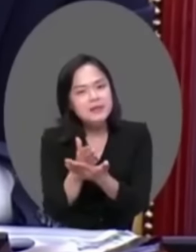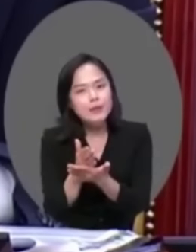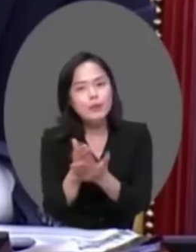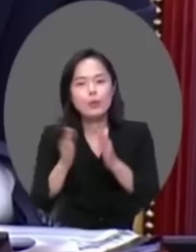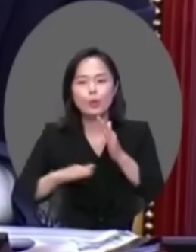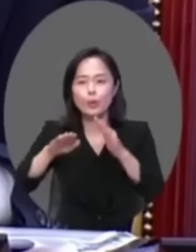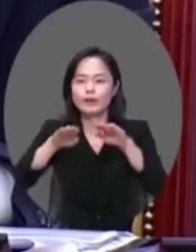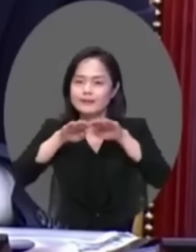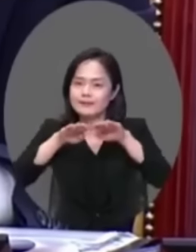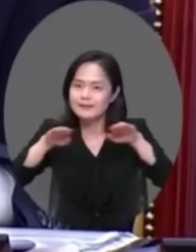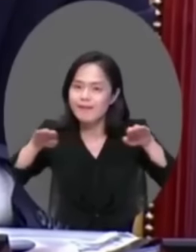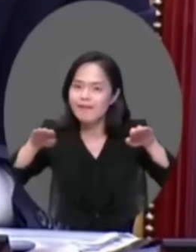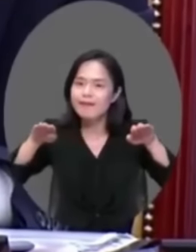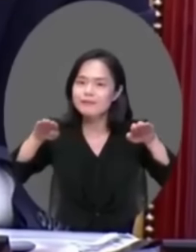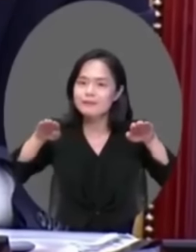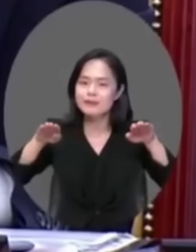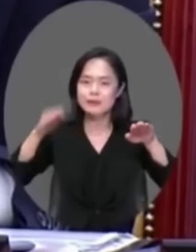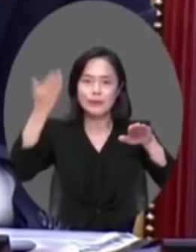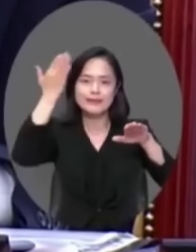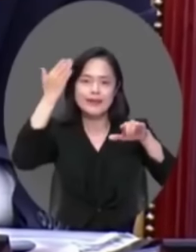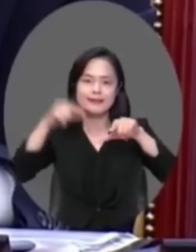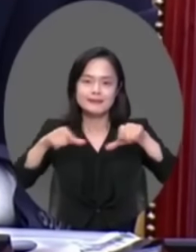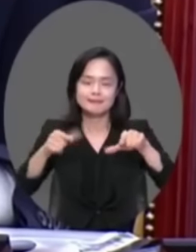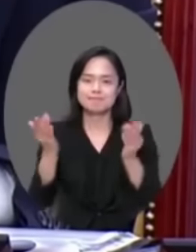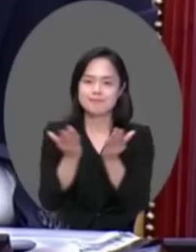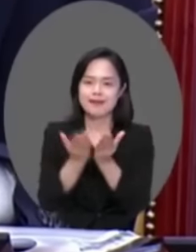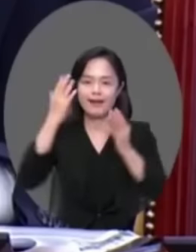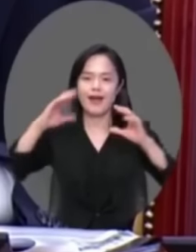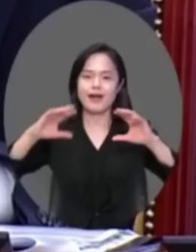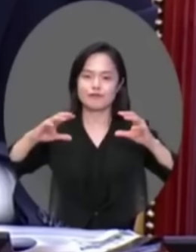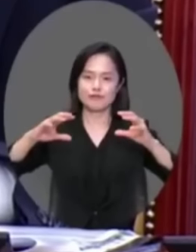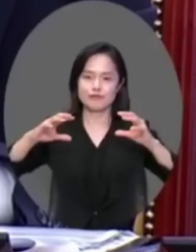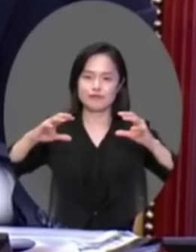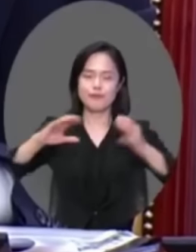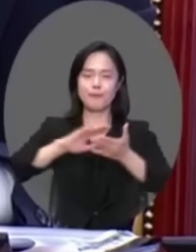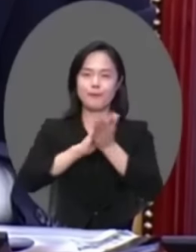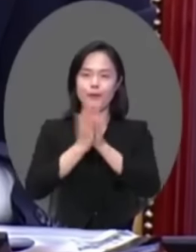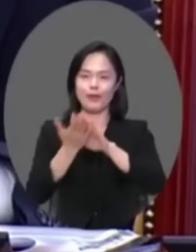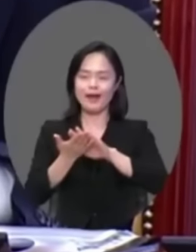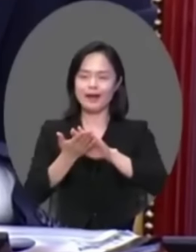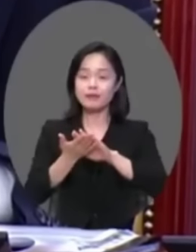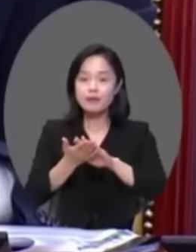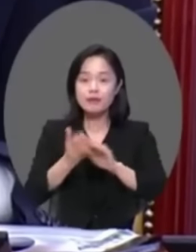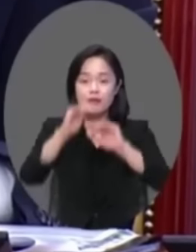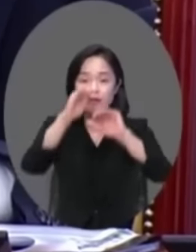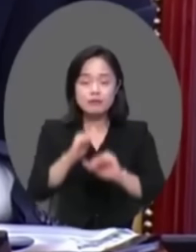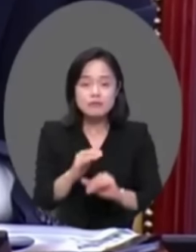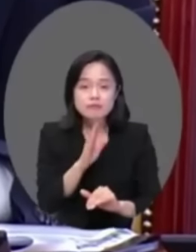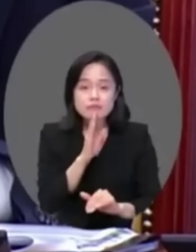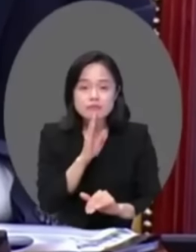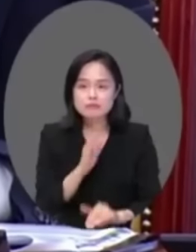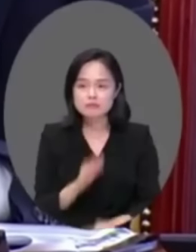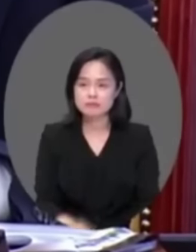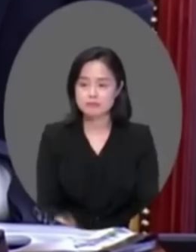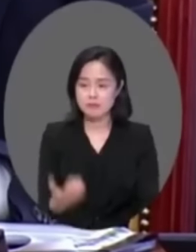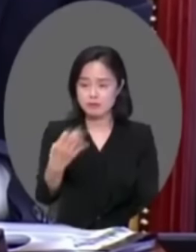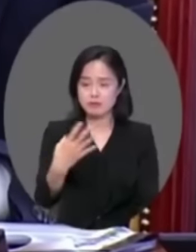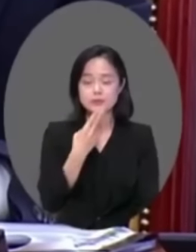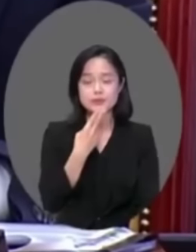변화시킨다가 국정 철학입니다 동의하십니까 아 그건 알고 있습니다 왜 답변 안 하셨죠